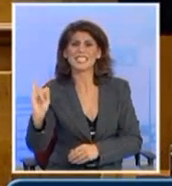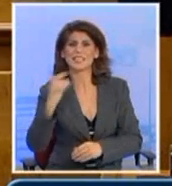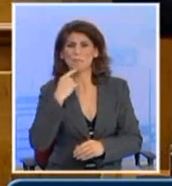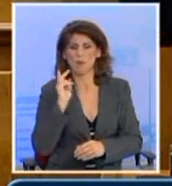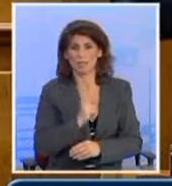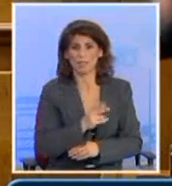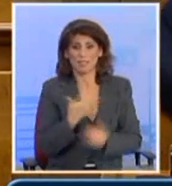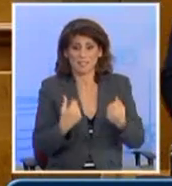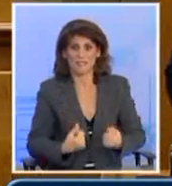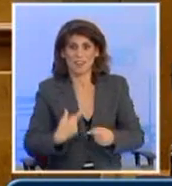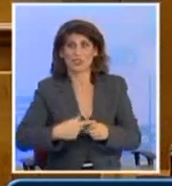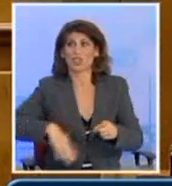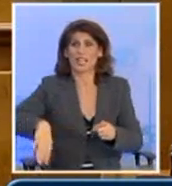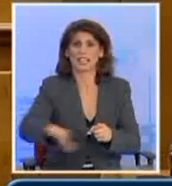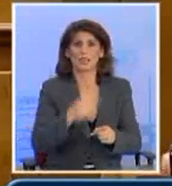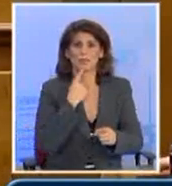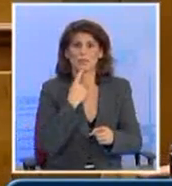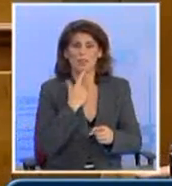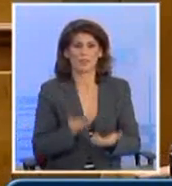μας, εις βάρος των Ελλήνων πολιτών.